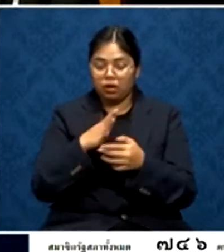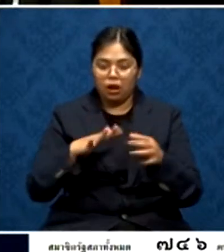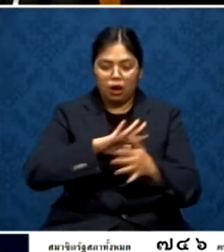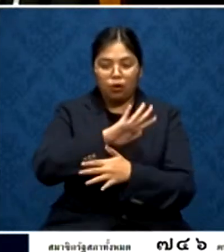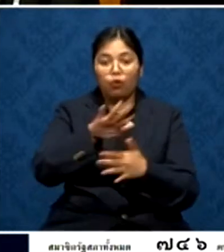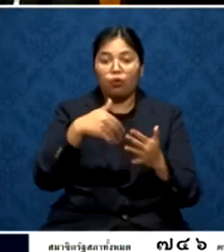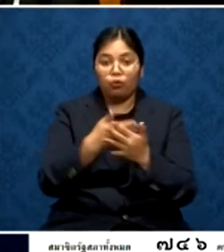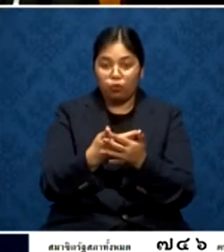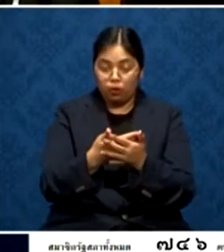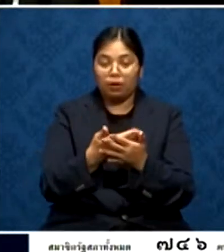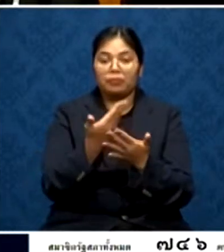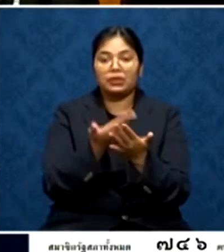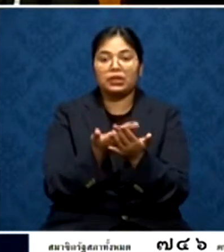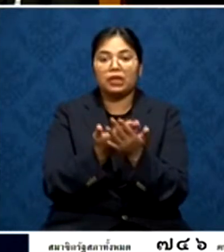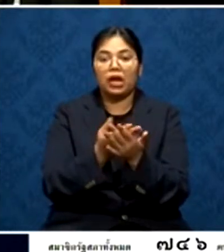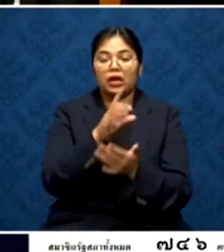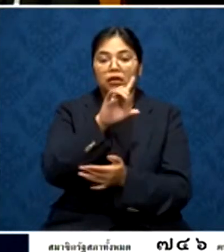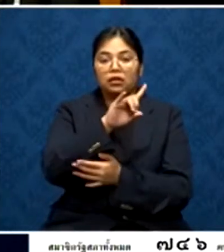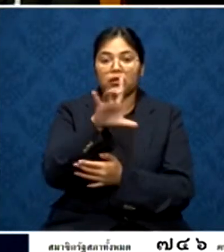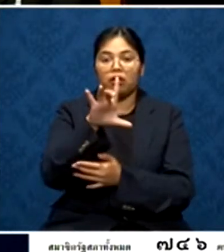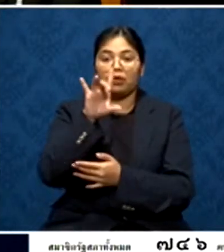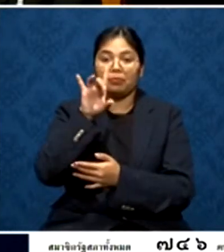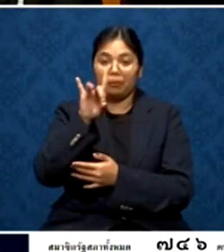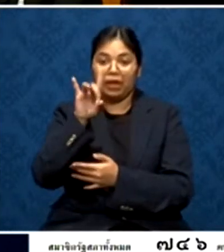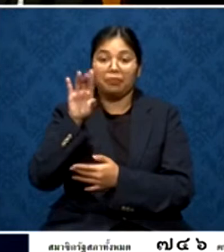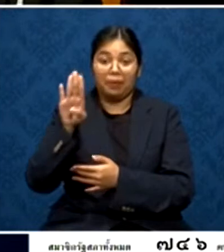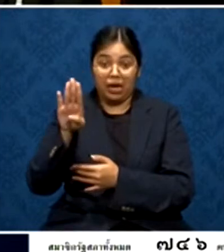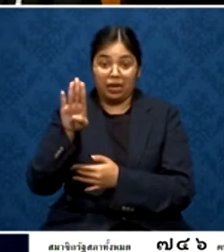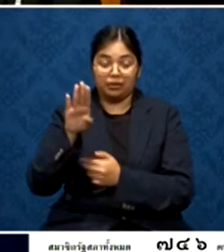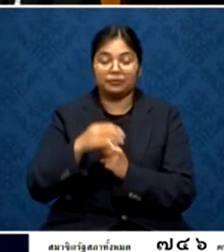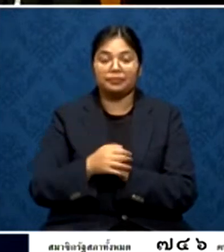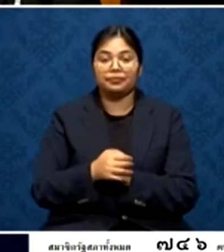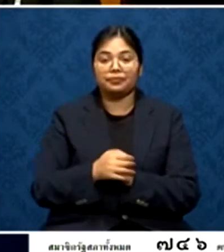ทั้งสิ้น108บาท